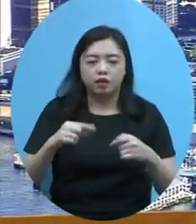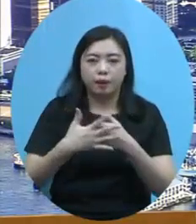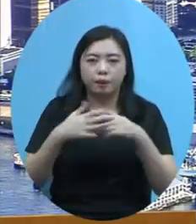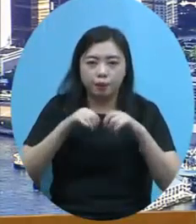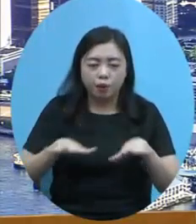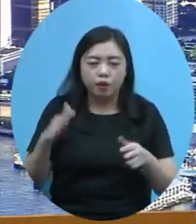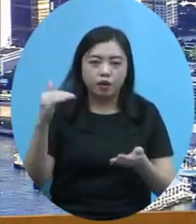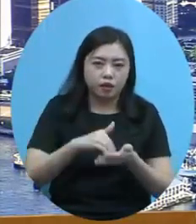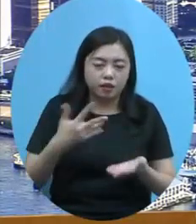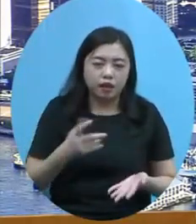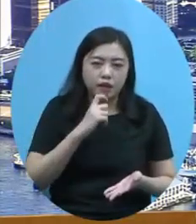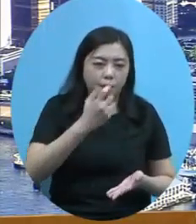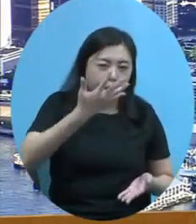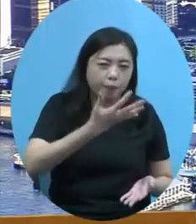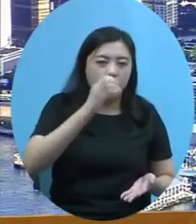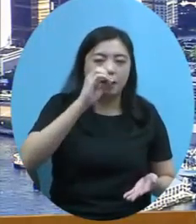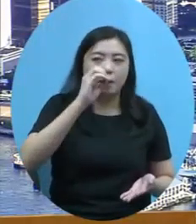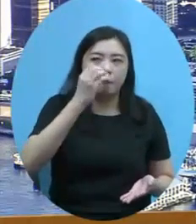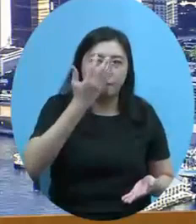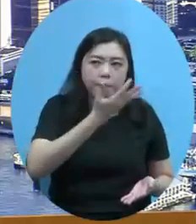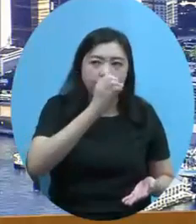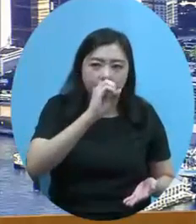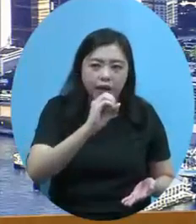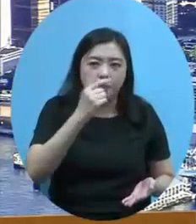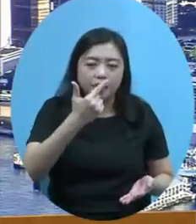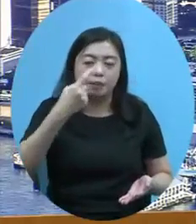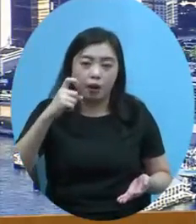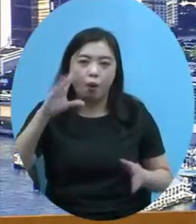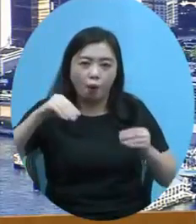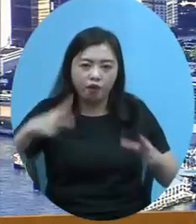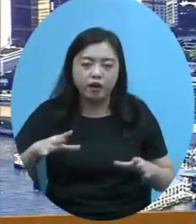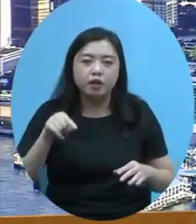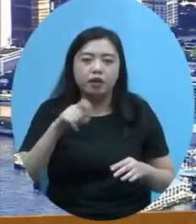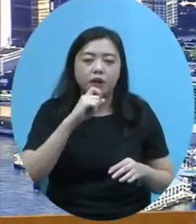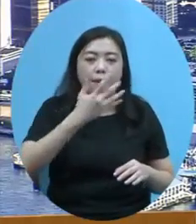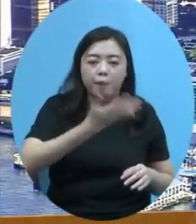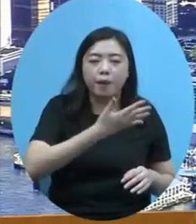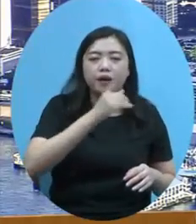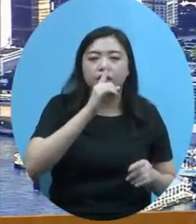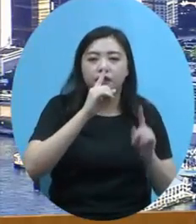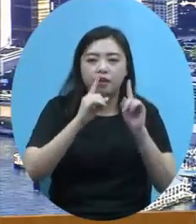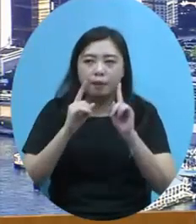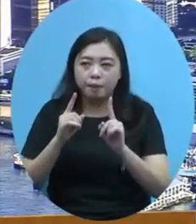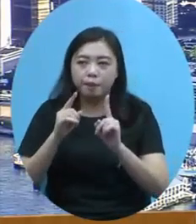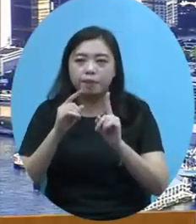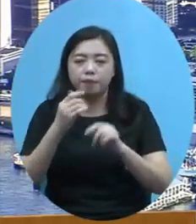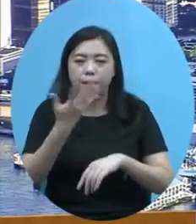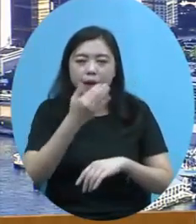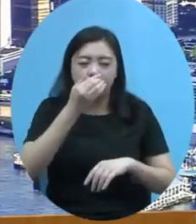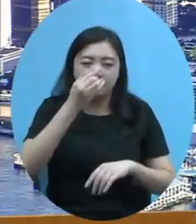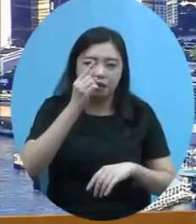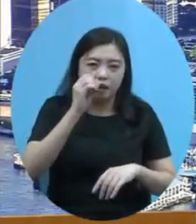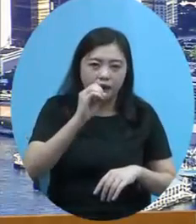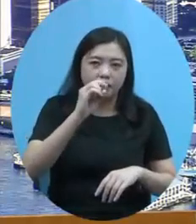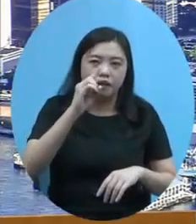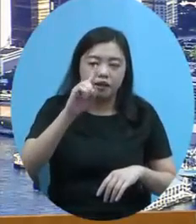今總共有50,899名的病人康復，而當中50,516名的病人已經出院了。